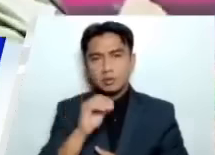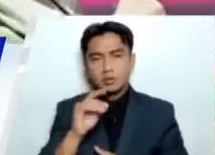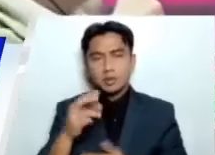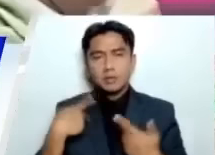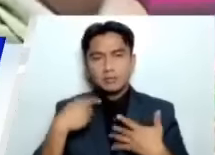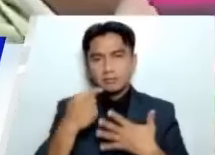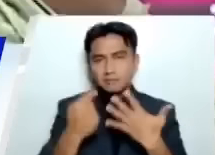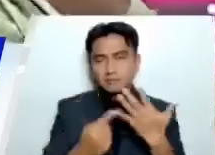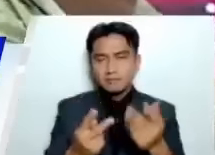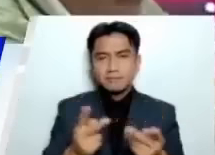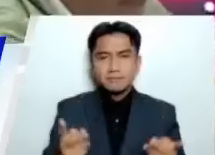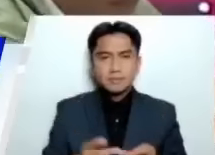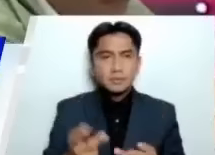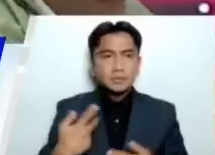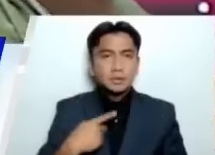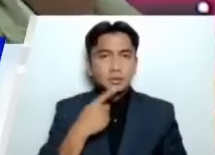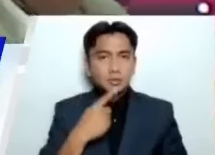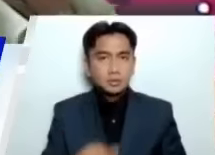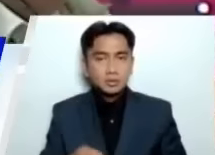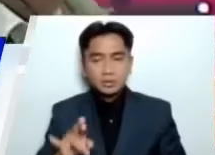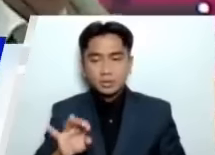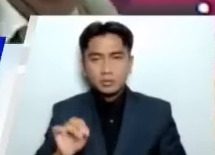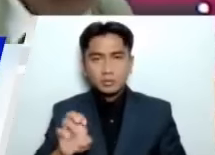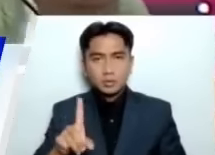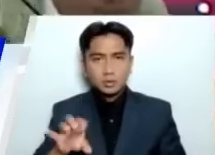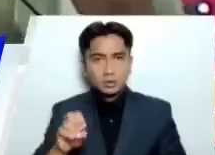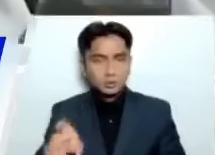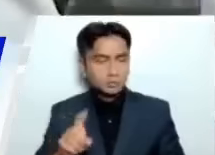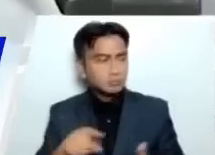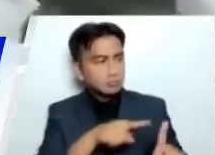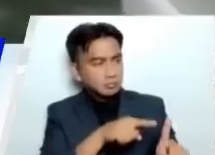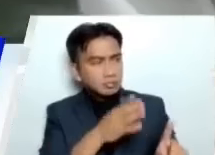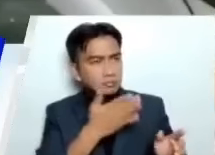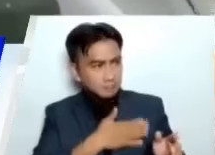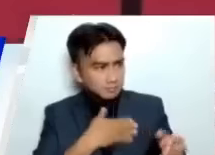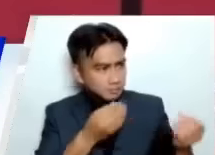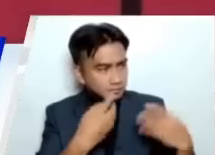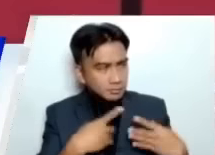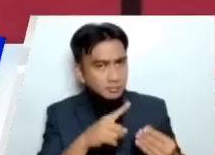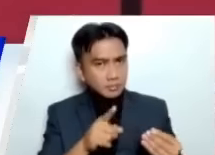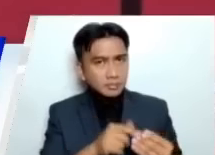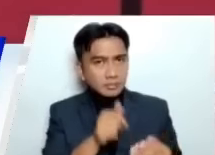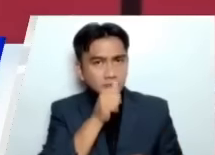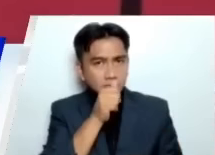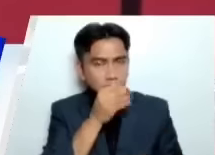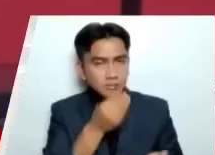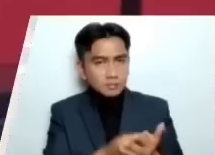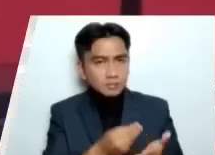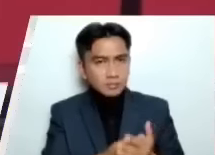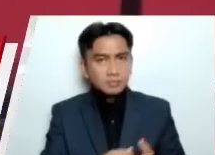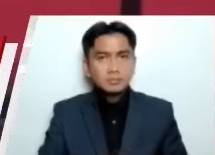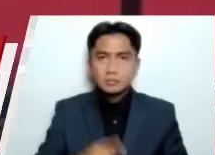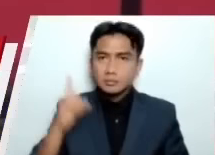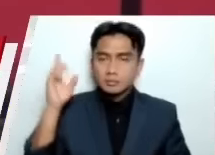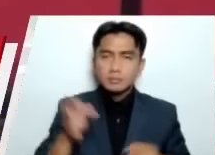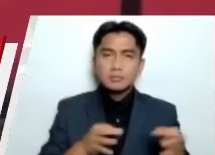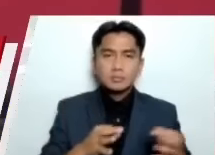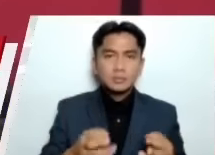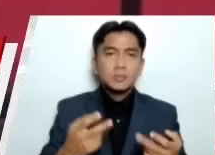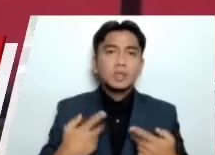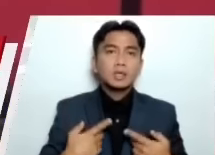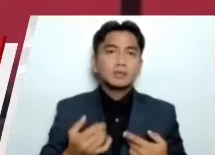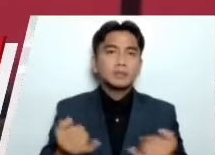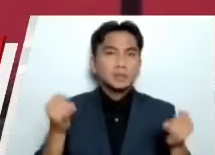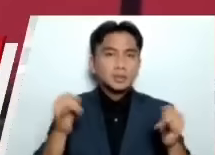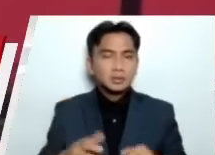House Speaker Martin Romualde si VP Sara na sagutin na ang mga tanong kaugnay sa confidential funds. The issues surrounding confidential and